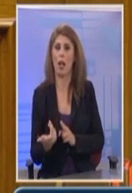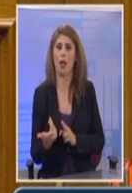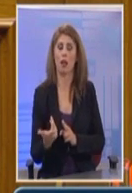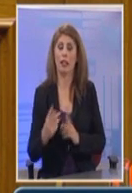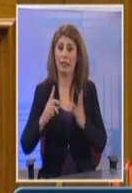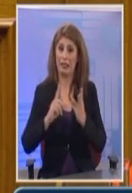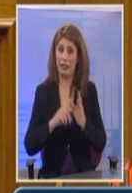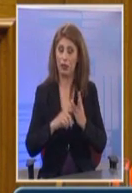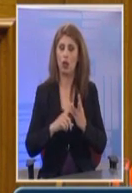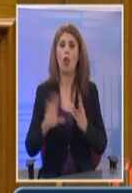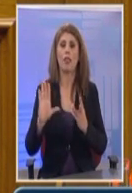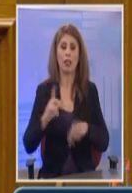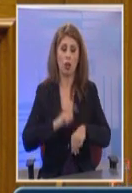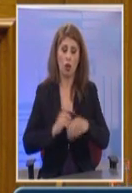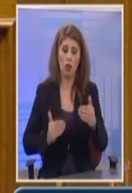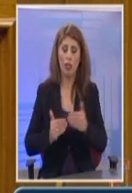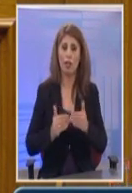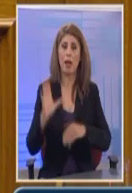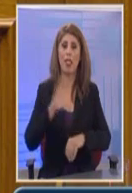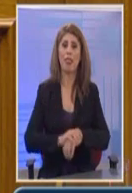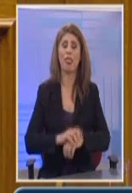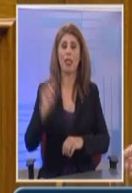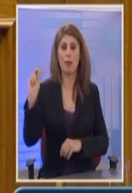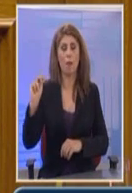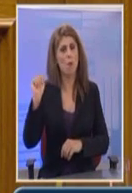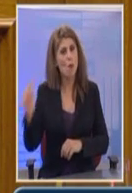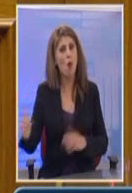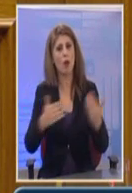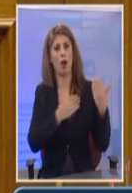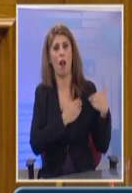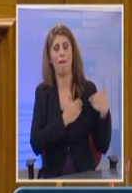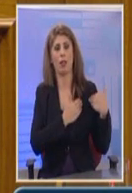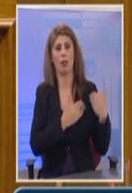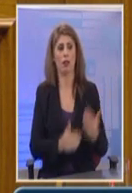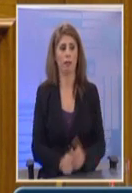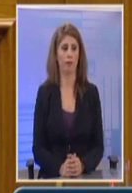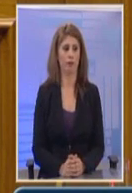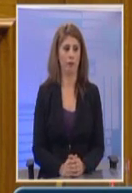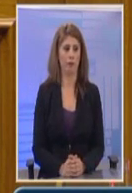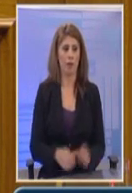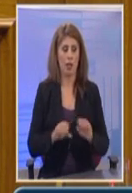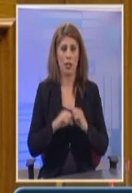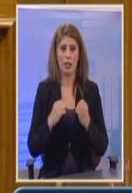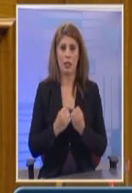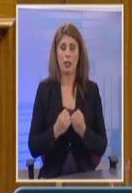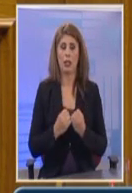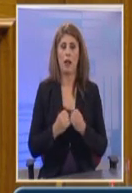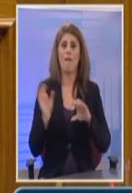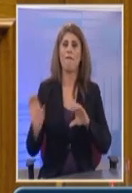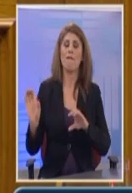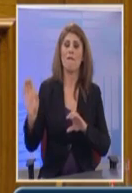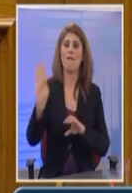δεν τηρήσατε τα χρονοδιαγράμματα δεσμεύσεων που εσείς οι ίδιοι αναλάβατε. Στη Σύνοδο των